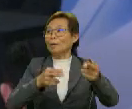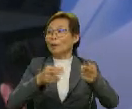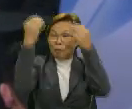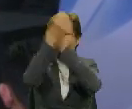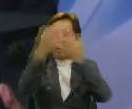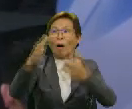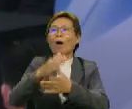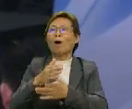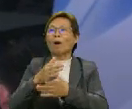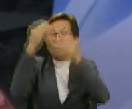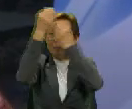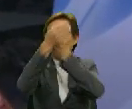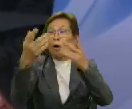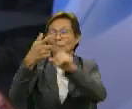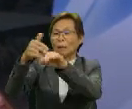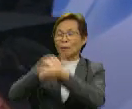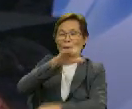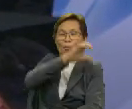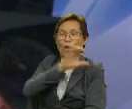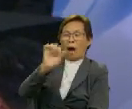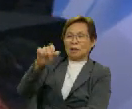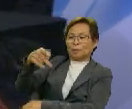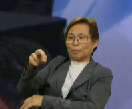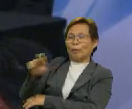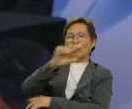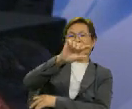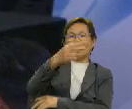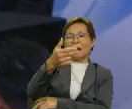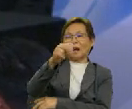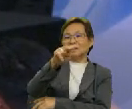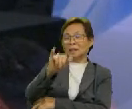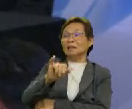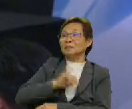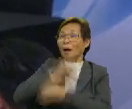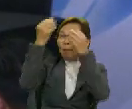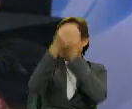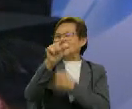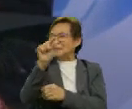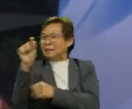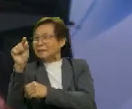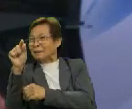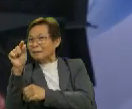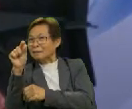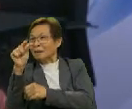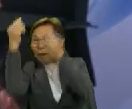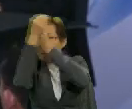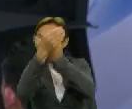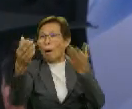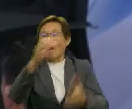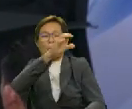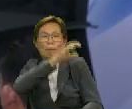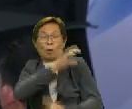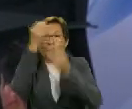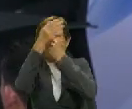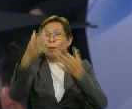pengumuman yang dikongsikan daripada pengerusi SPR iaitu Tan Sri Abdul Ghani Saleh. Dan kalau boleh saya kongsikan sedikit intipati yang dimaklumkan oleh